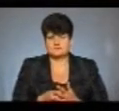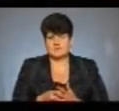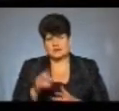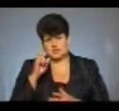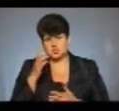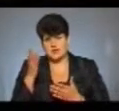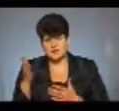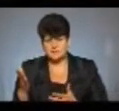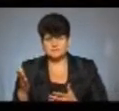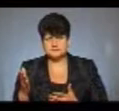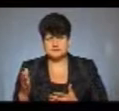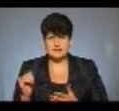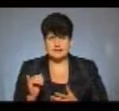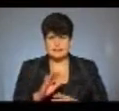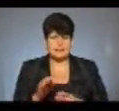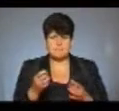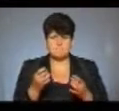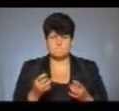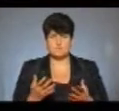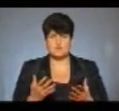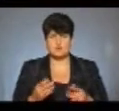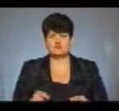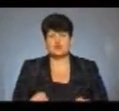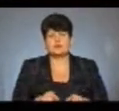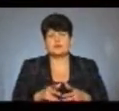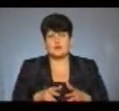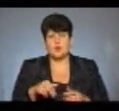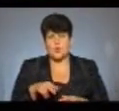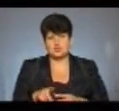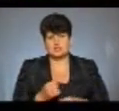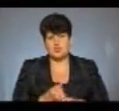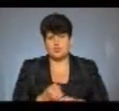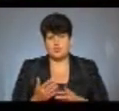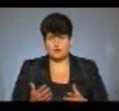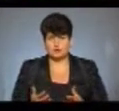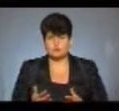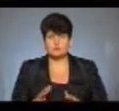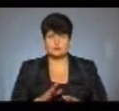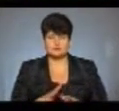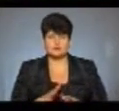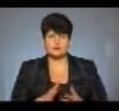державі. І не просто так, як кажуть, ходиш на роботу. Були такі виклики,